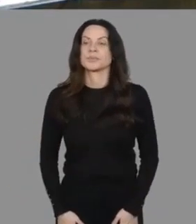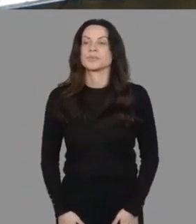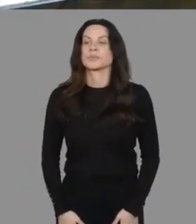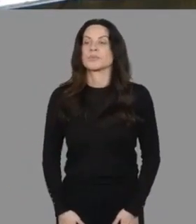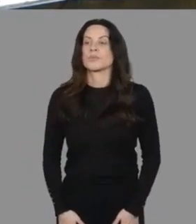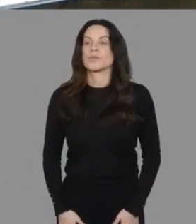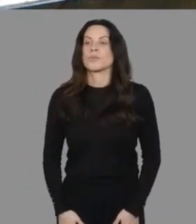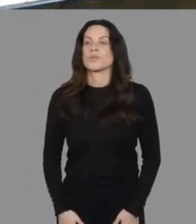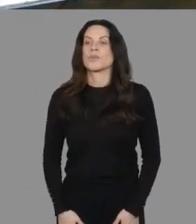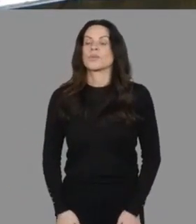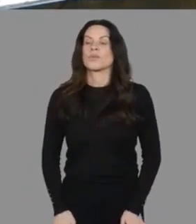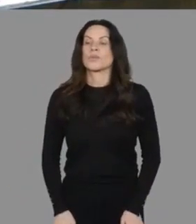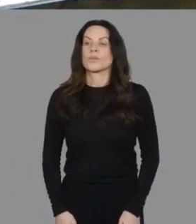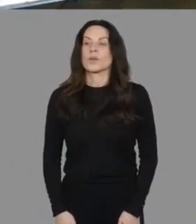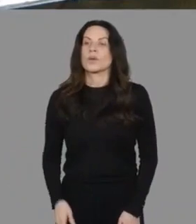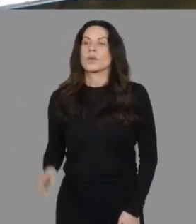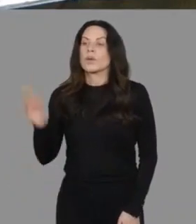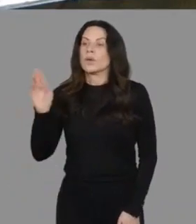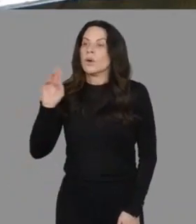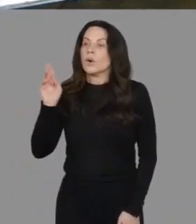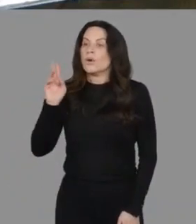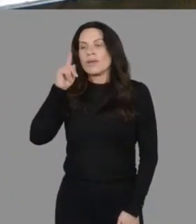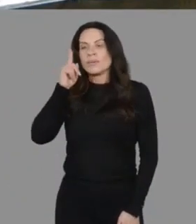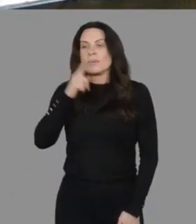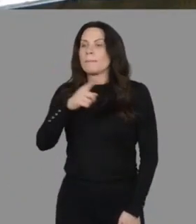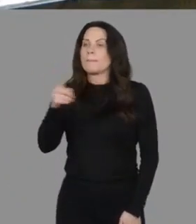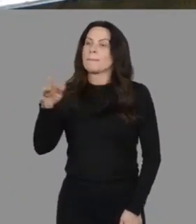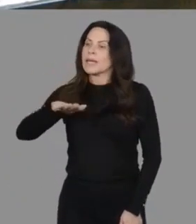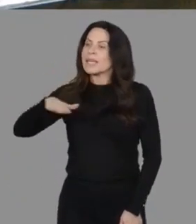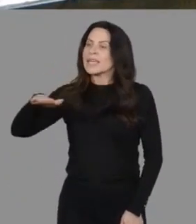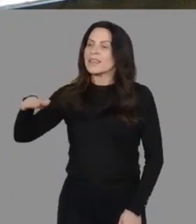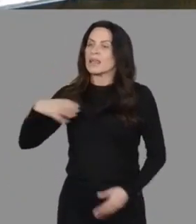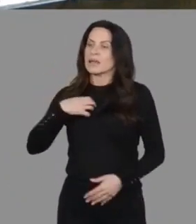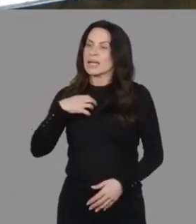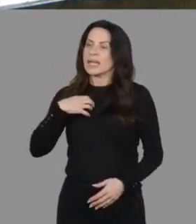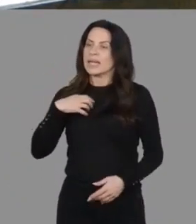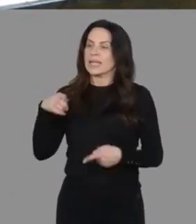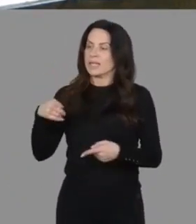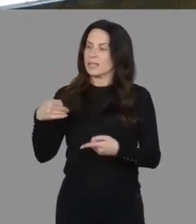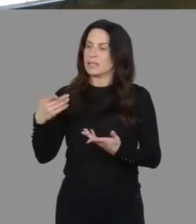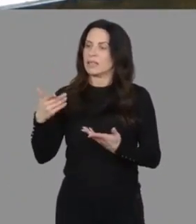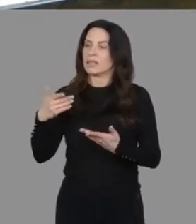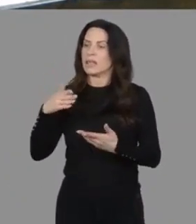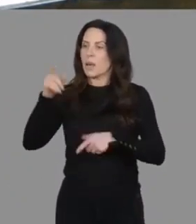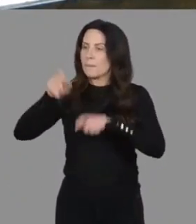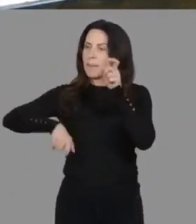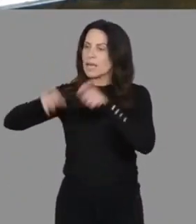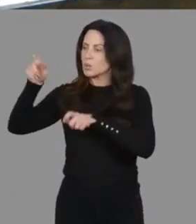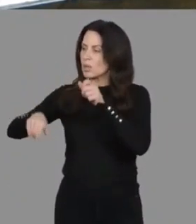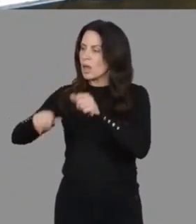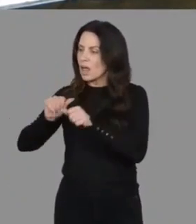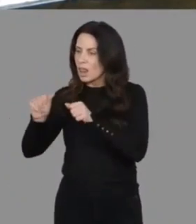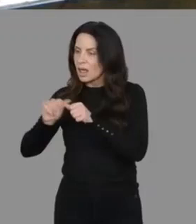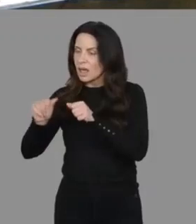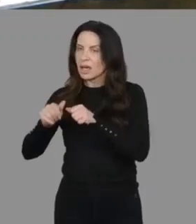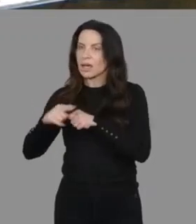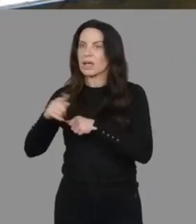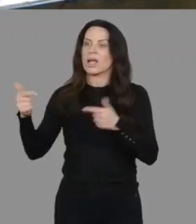Und wer mag angesichts der Situation in den Kinderkliniken, den vielen Personalengpässen,